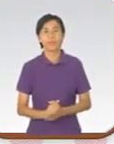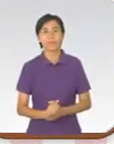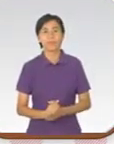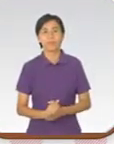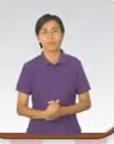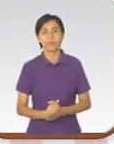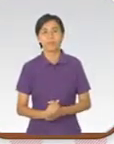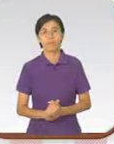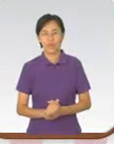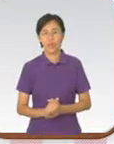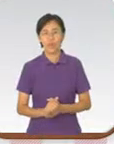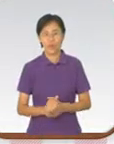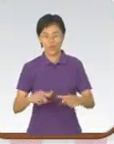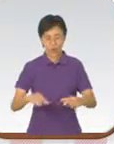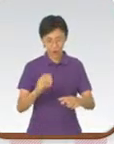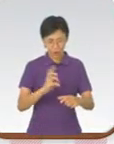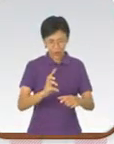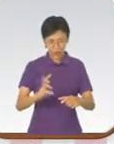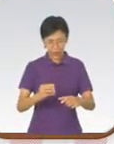น่ารักจัง